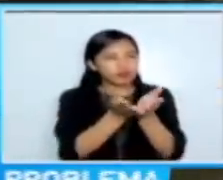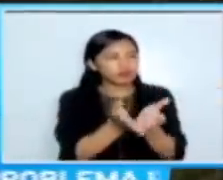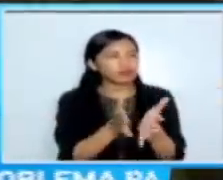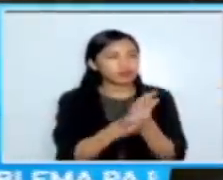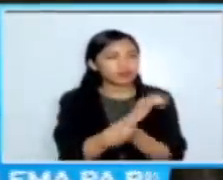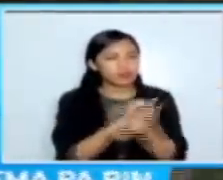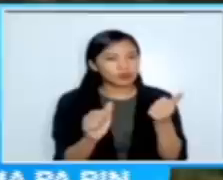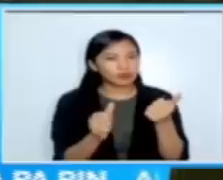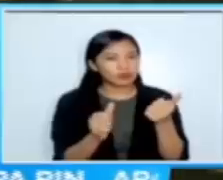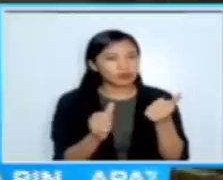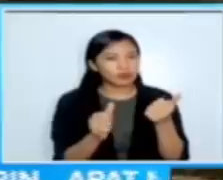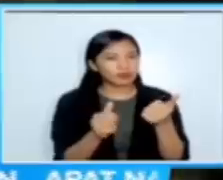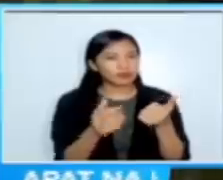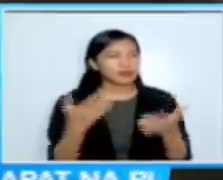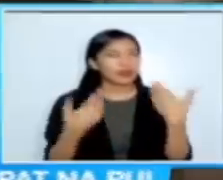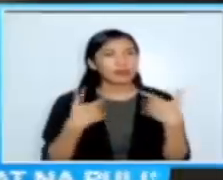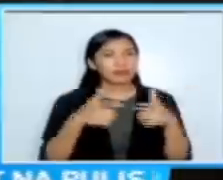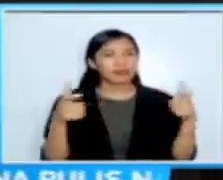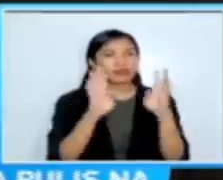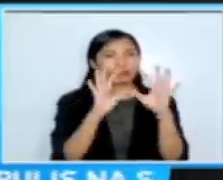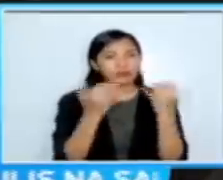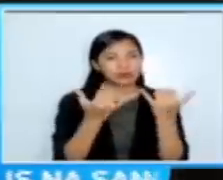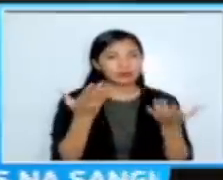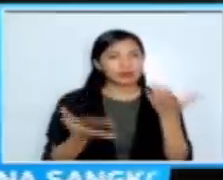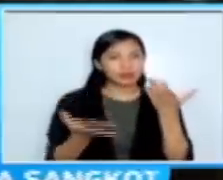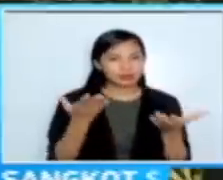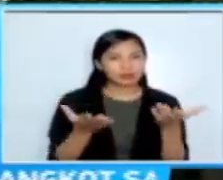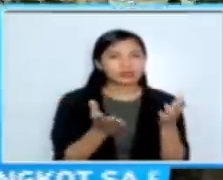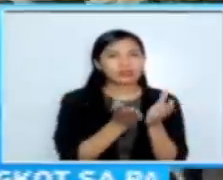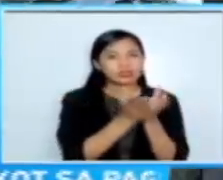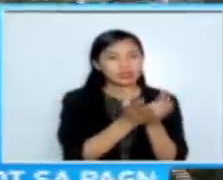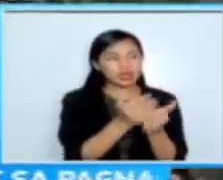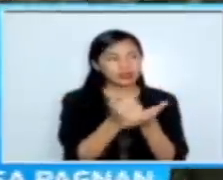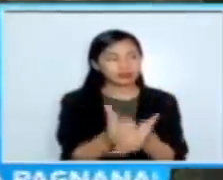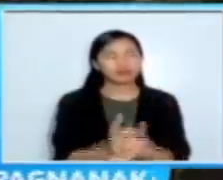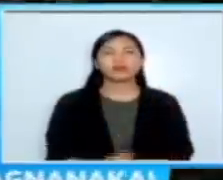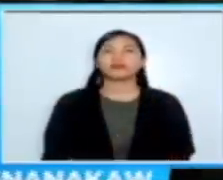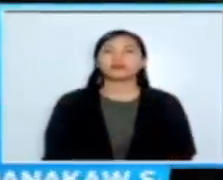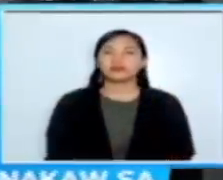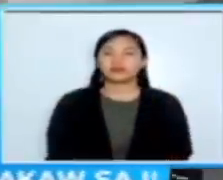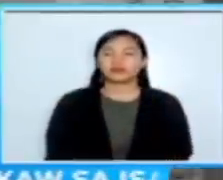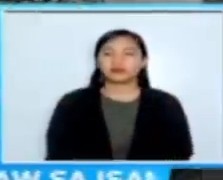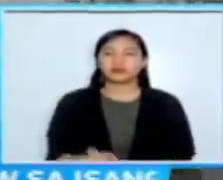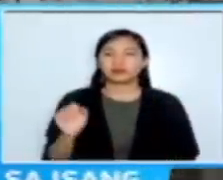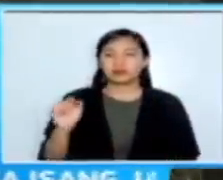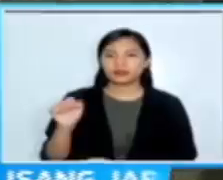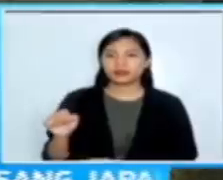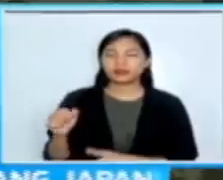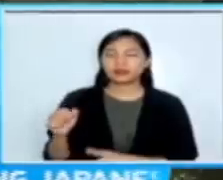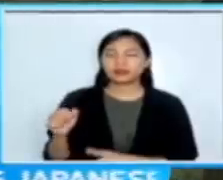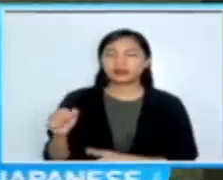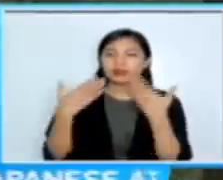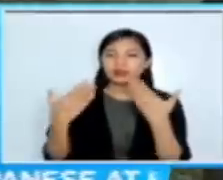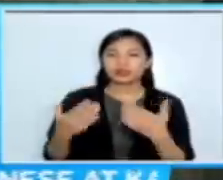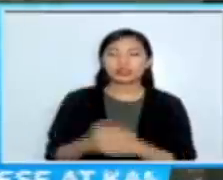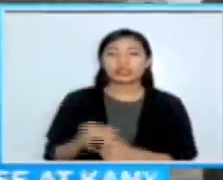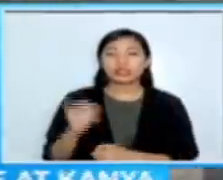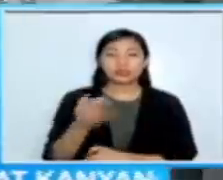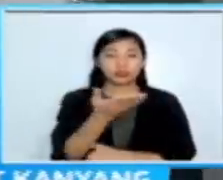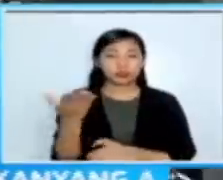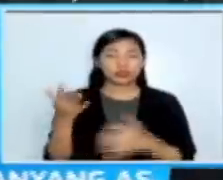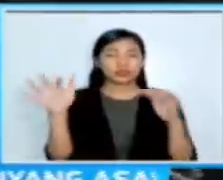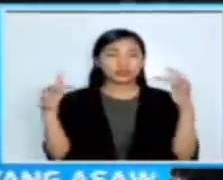malalaking kumpanya dyan na may transportation capability. Nasa inyo po pagkakataon, yeah. Governor. Sige po. Salamat, Rafi. Sa mga nakikinig, alam ko